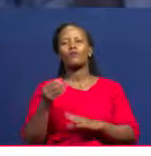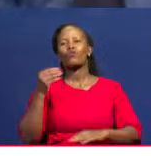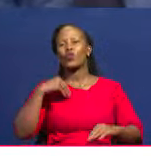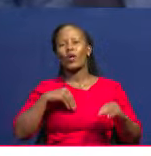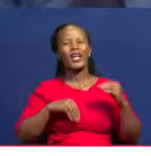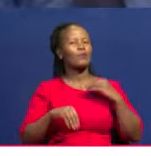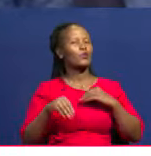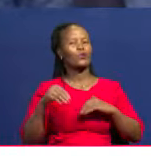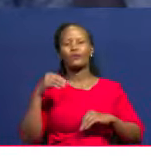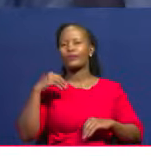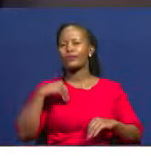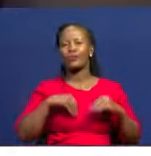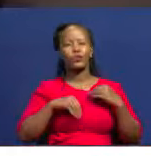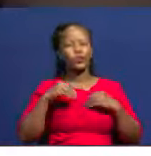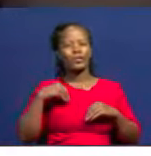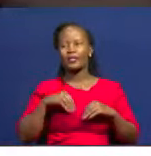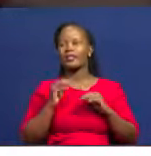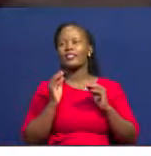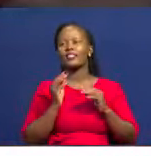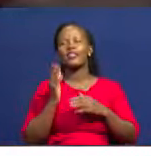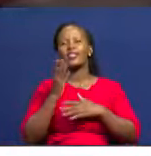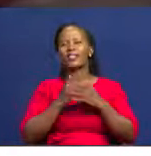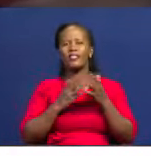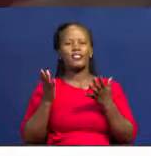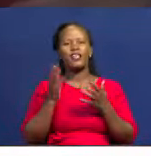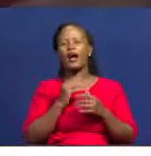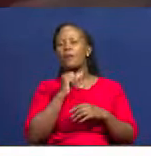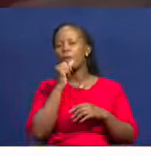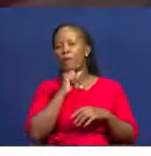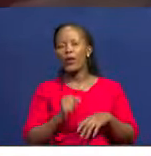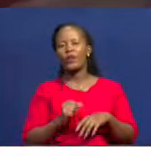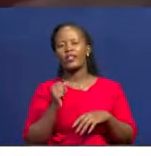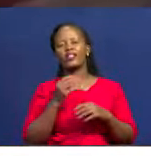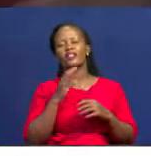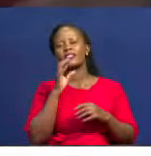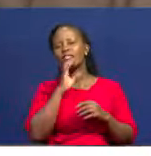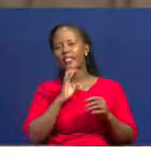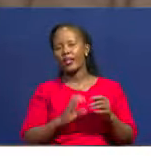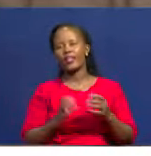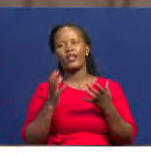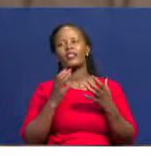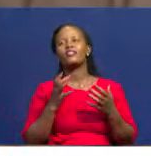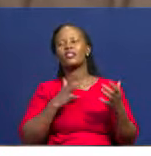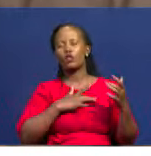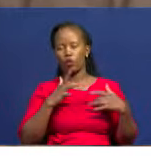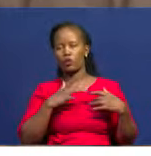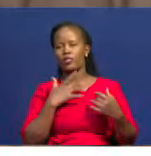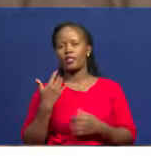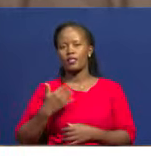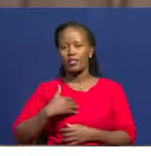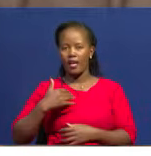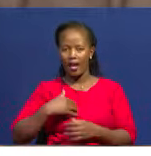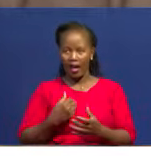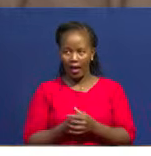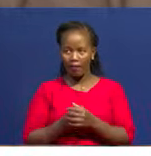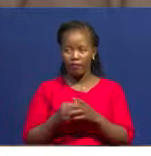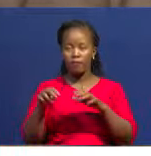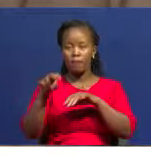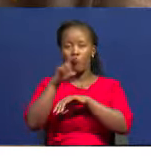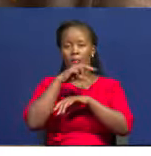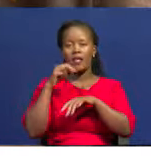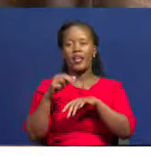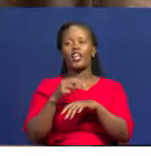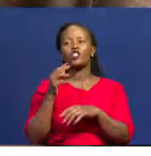nchini vimeibua wasiwasi kutoka kwa baadhi wa kongwe na wazee nchini. Baraza la kitaifa la wazee nchini likiongozwa na mlezi